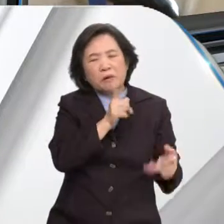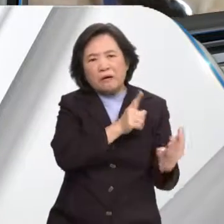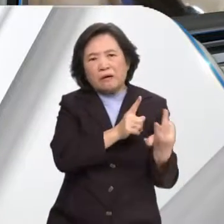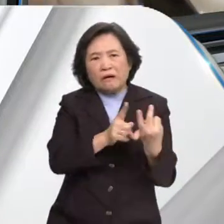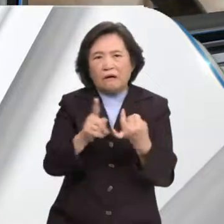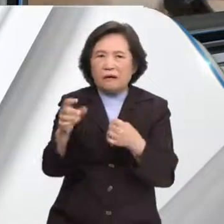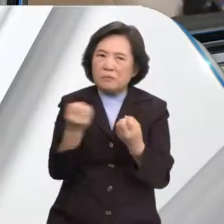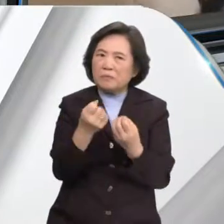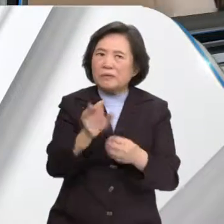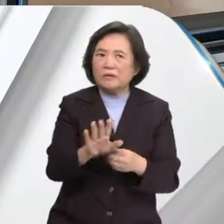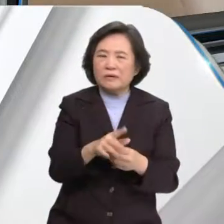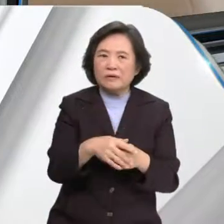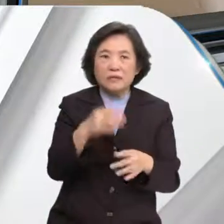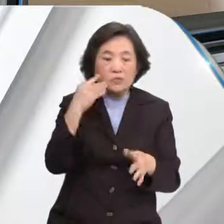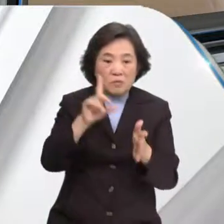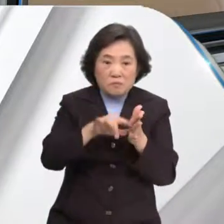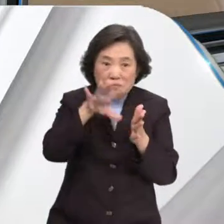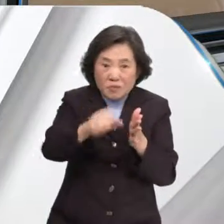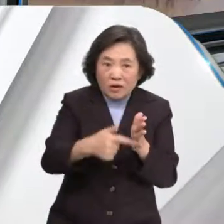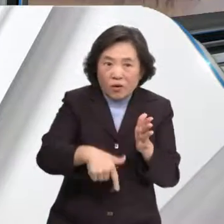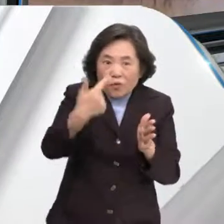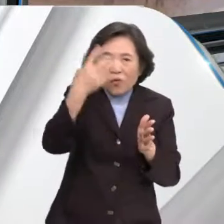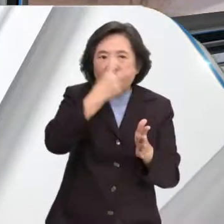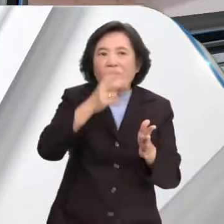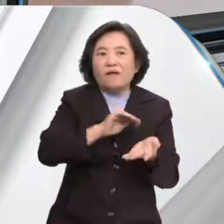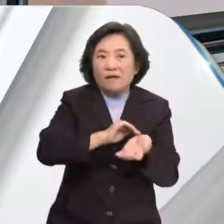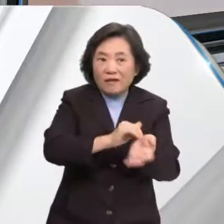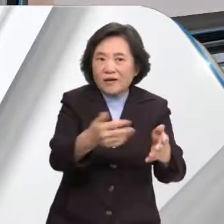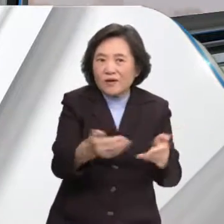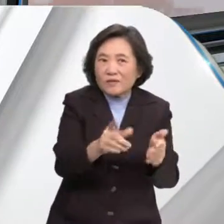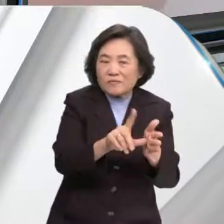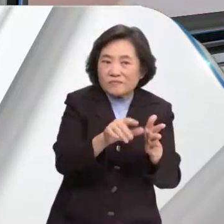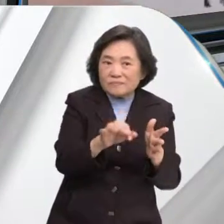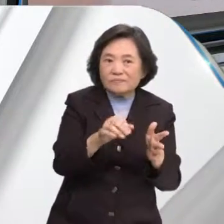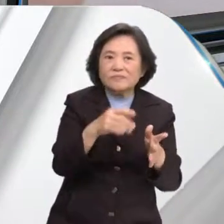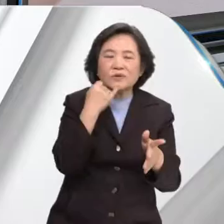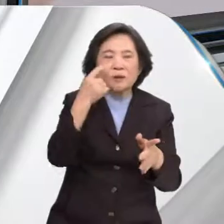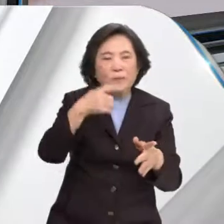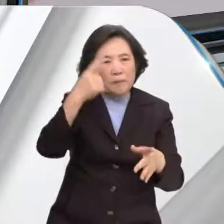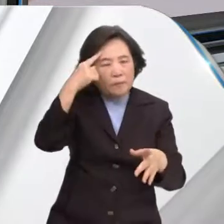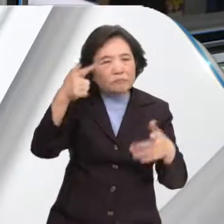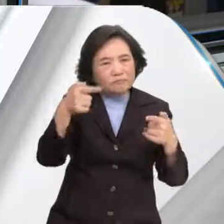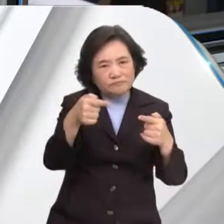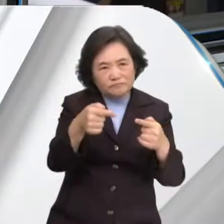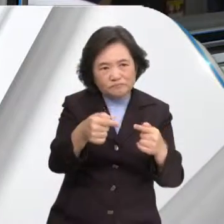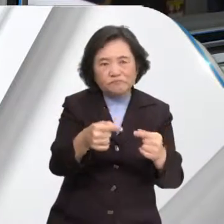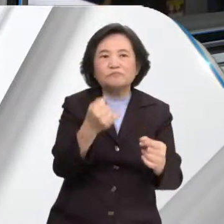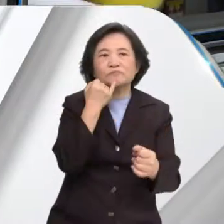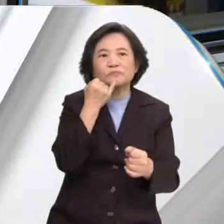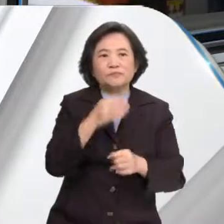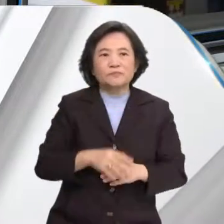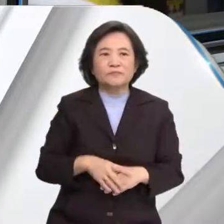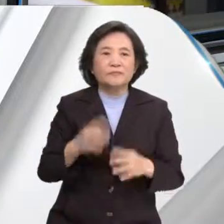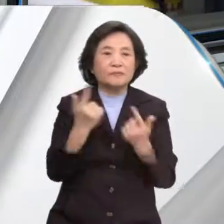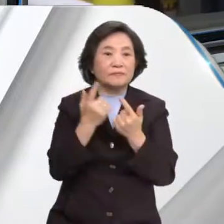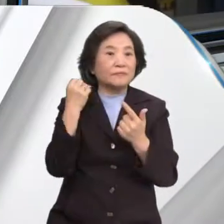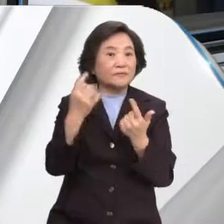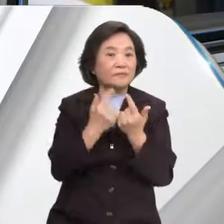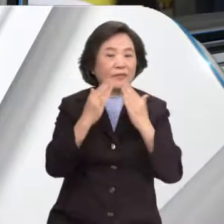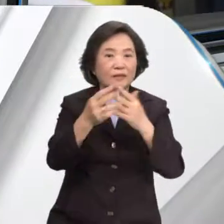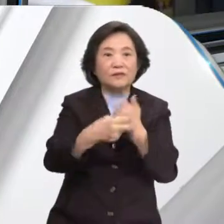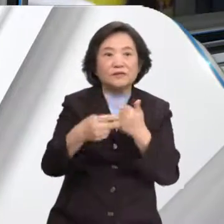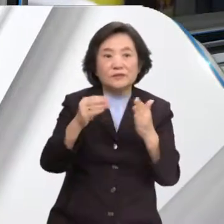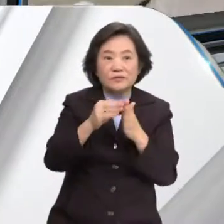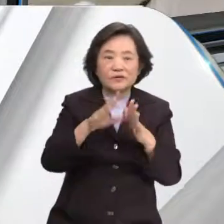掉的拳头。我是讲做得早点发现，早点治疗，病情时得到稳定的控制。先别说卫生